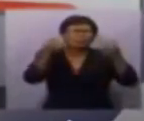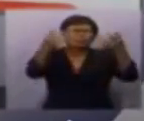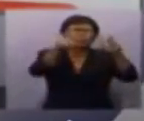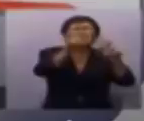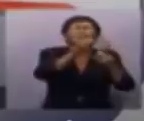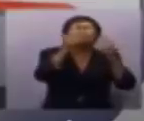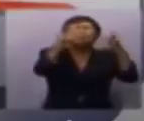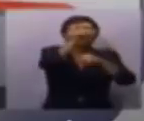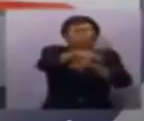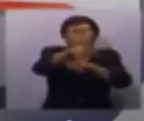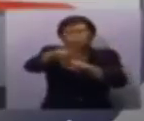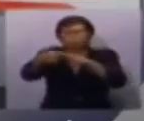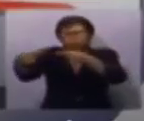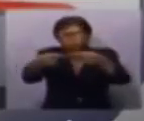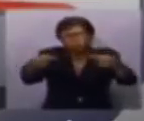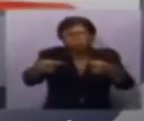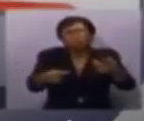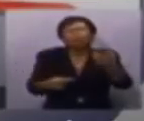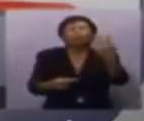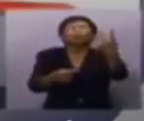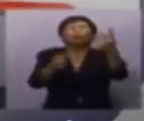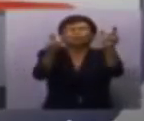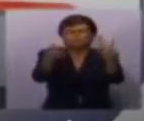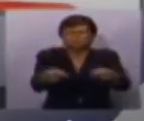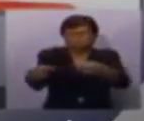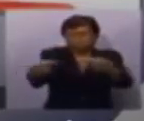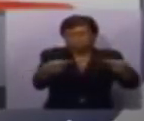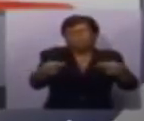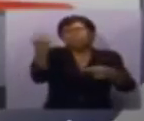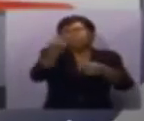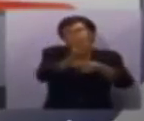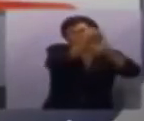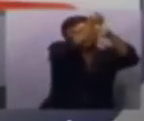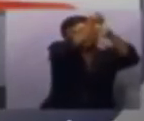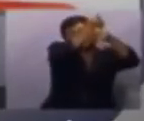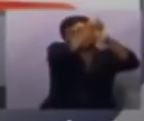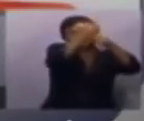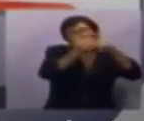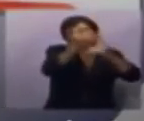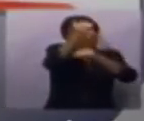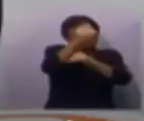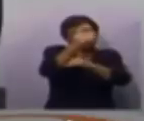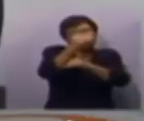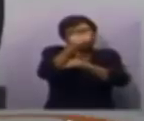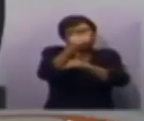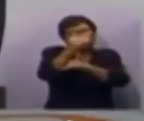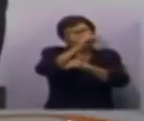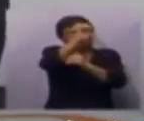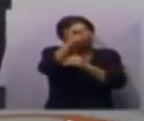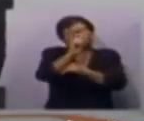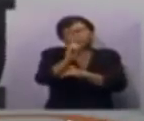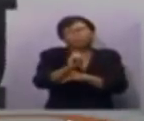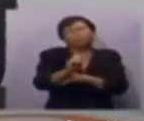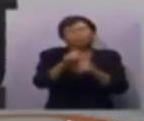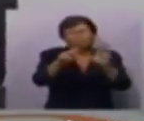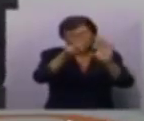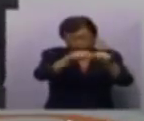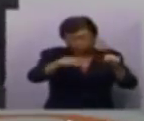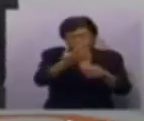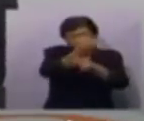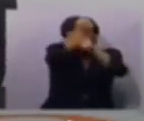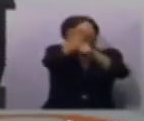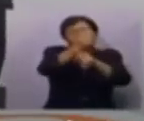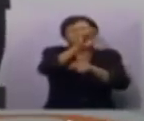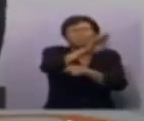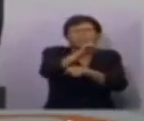penjuru, pola pengundiannya di antara dua parti saja. Yang biasa yang menang banyak, lebih 70% kerusi daripada kawasan ini, ialah